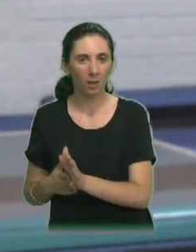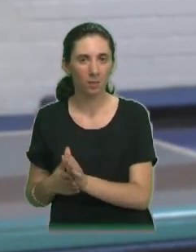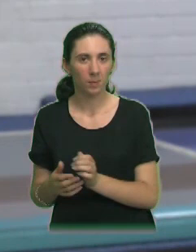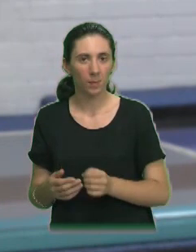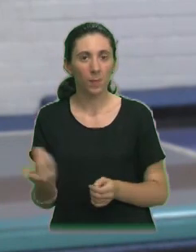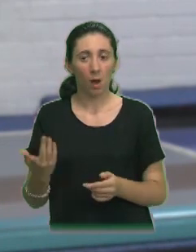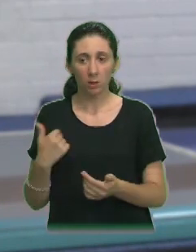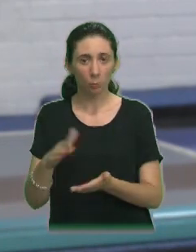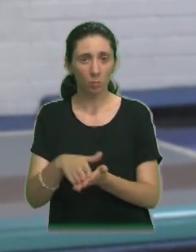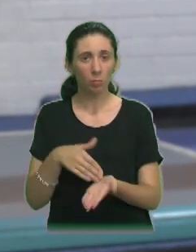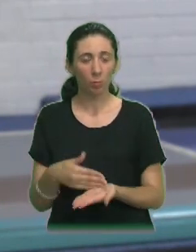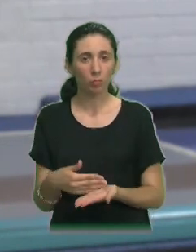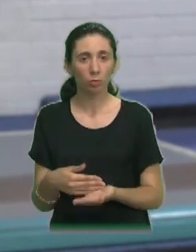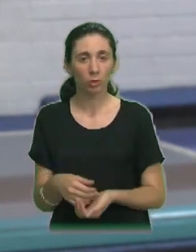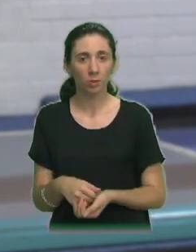kad smo počeli